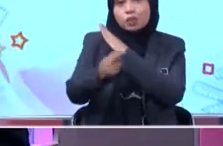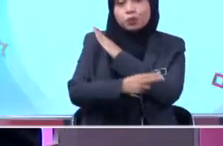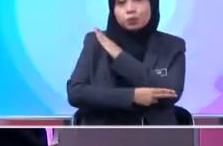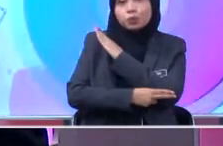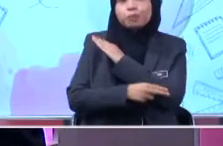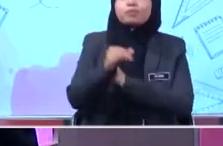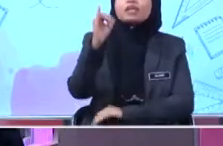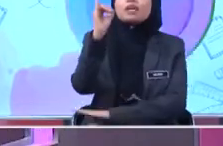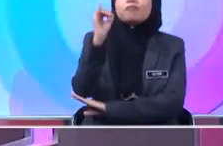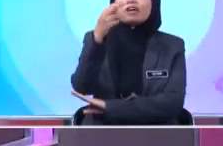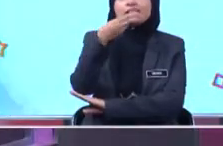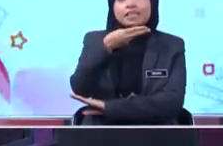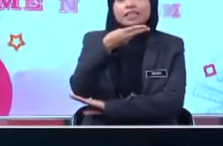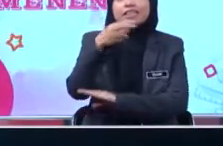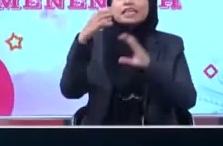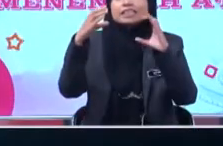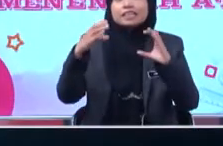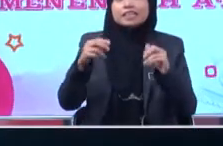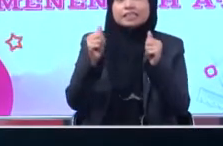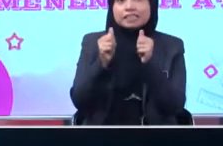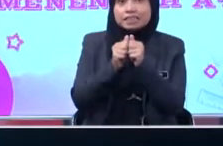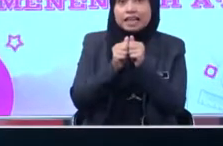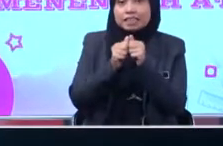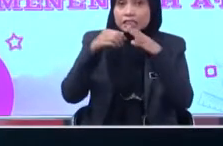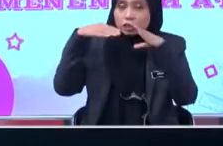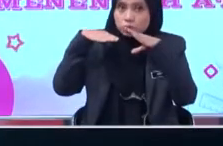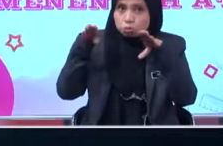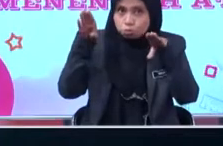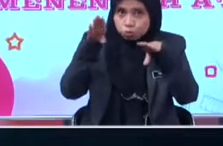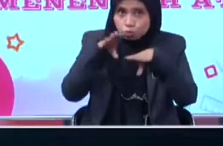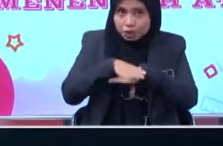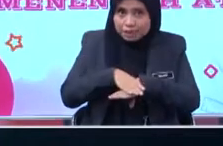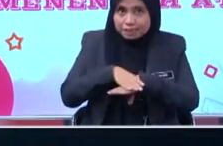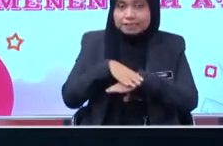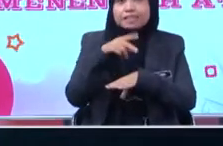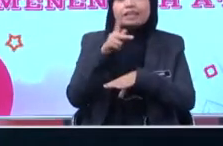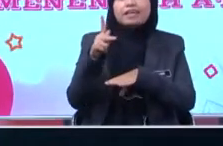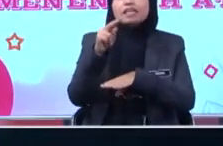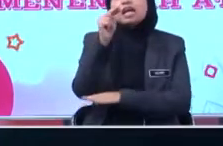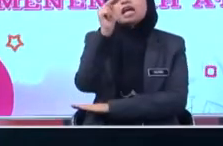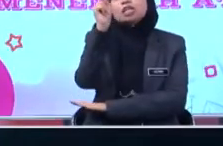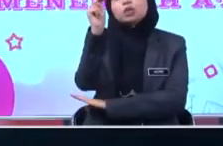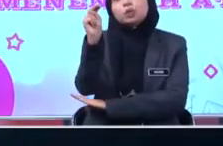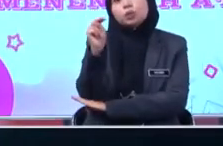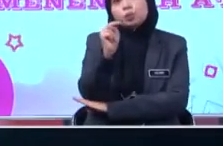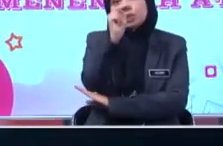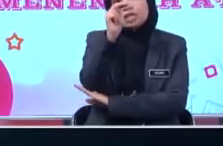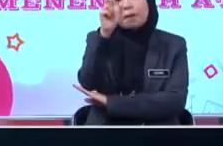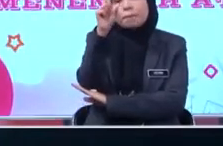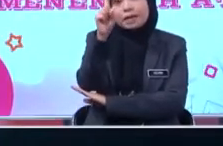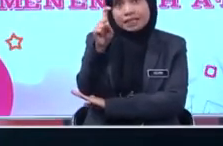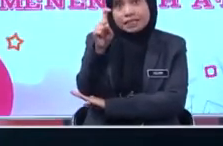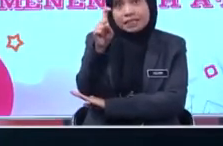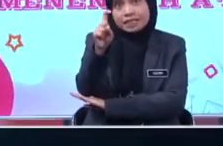tekniknya adalah caranya adalah dengan menyembunyikan sebutan nun mati itu nun mati